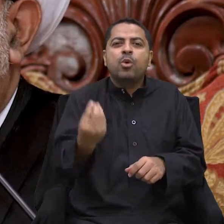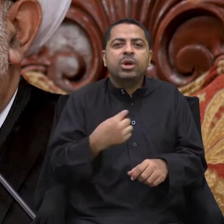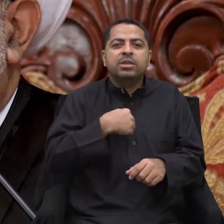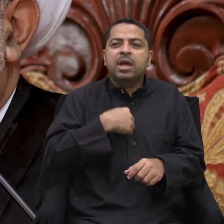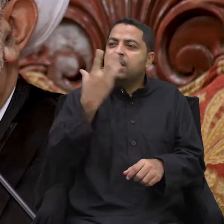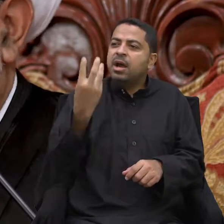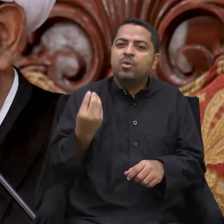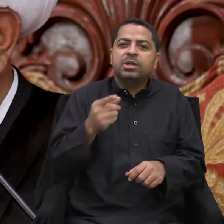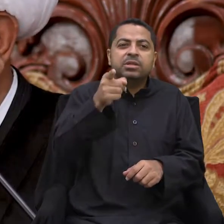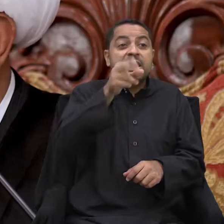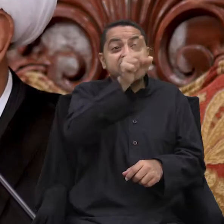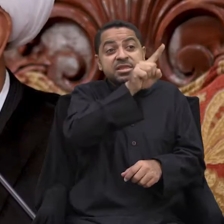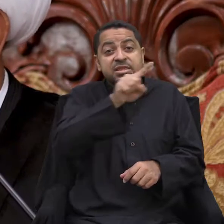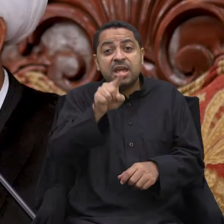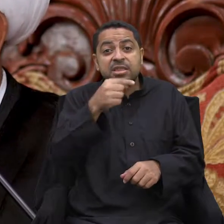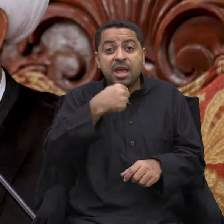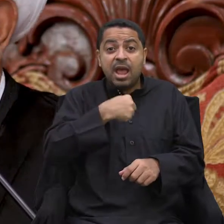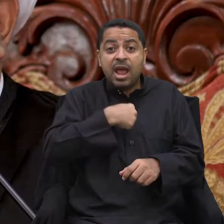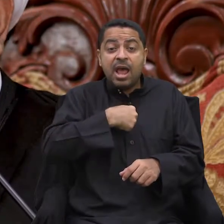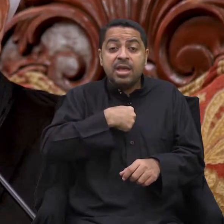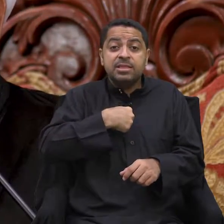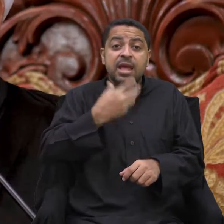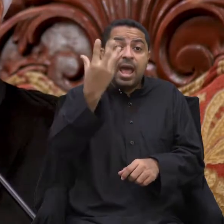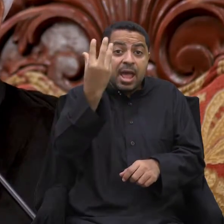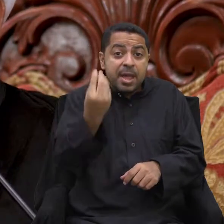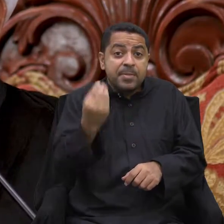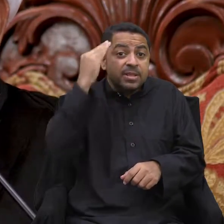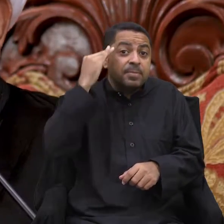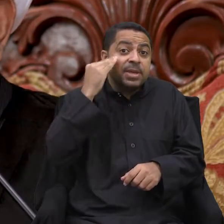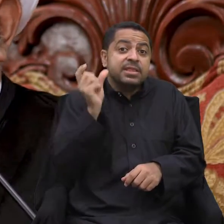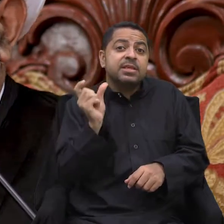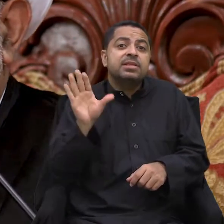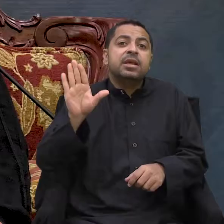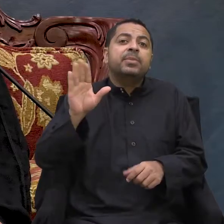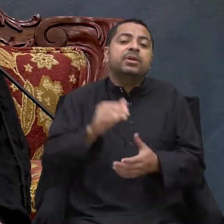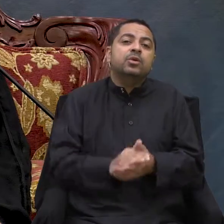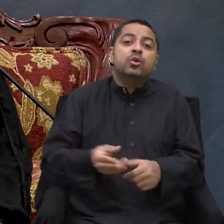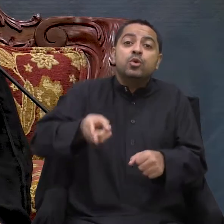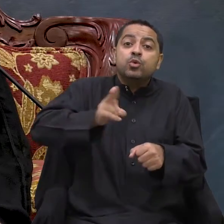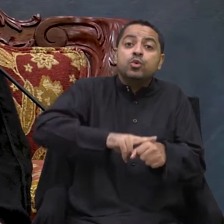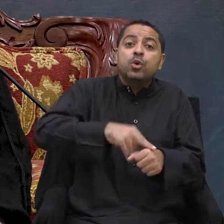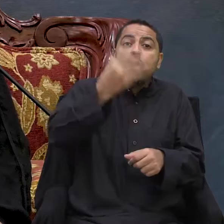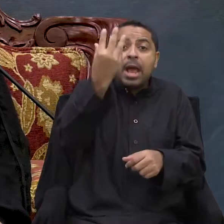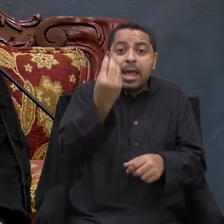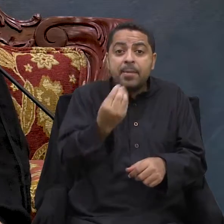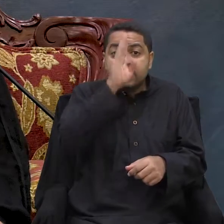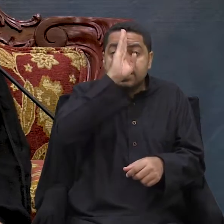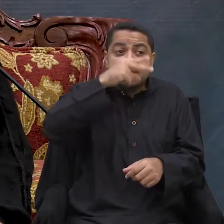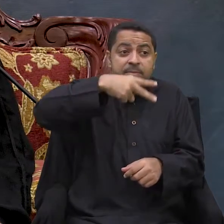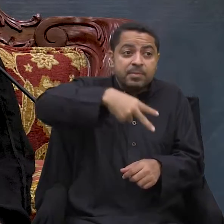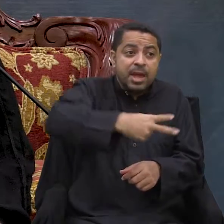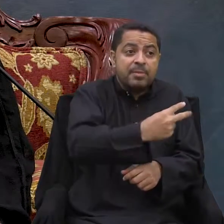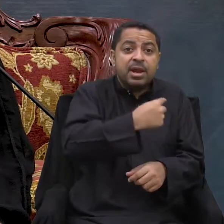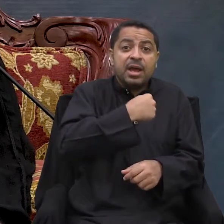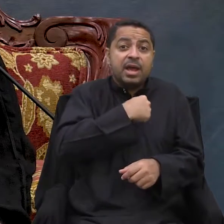فاسألوها ألست أنا ابن بنت نبيكم وابن وصيه؟